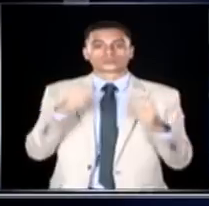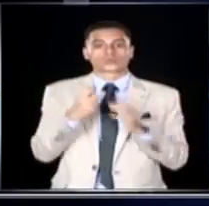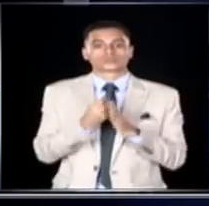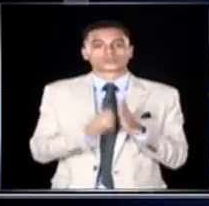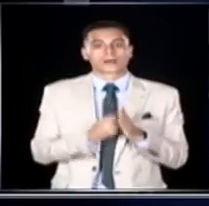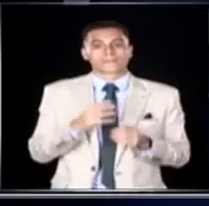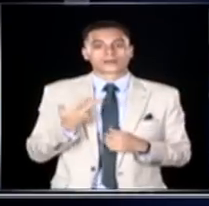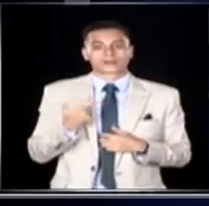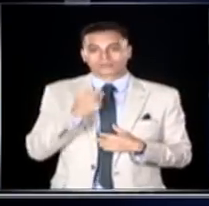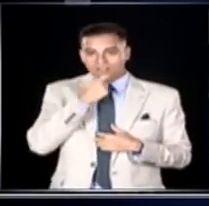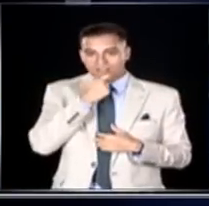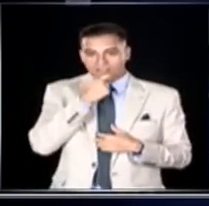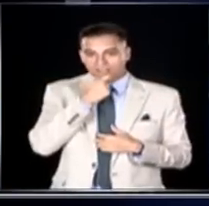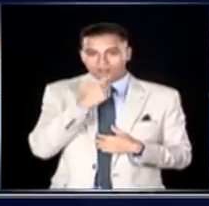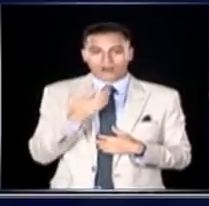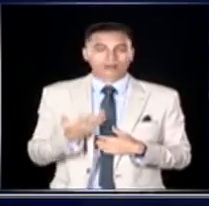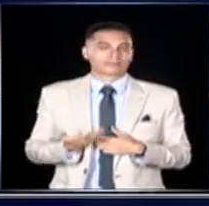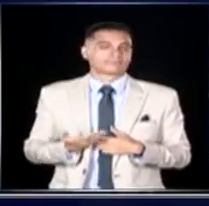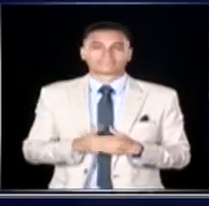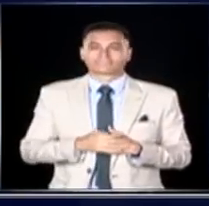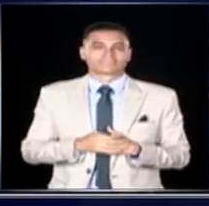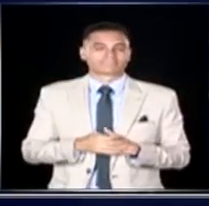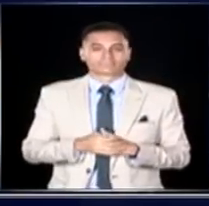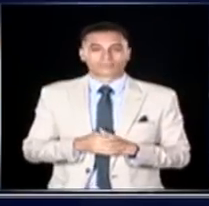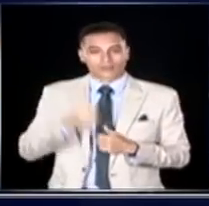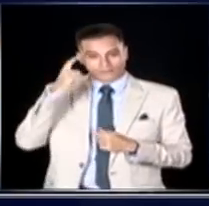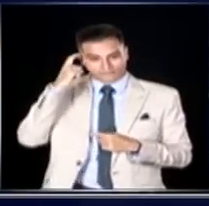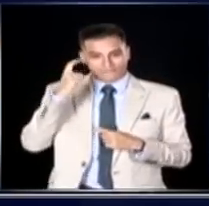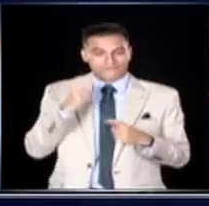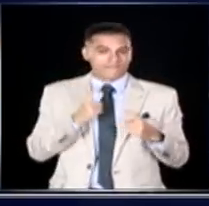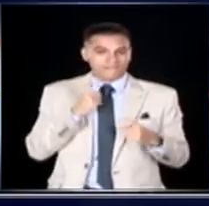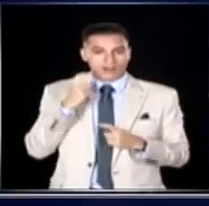إيه؟ إنجلترا. إنجلترا، فكرت يا